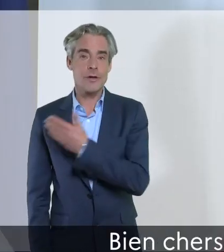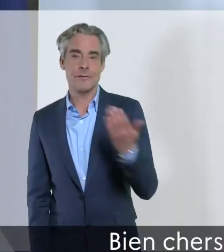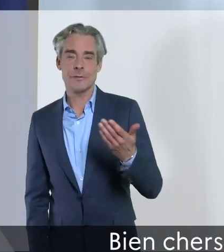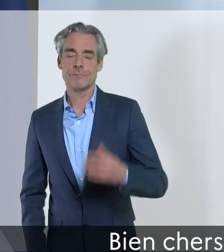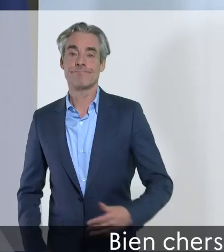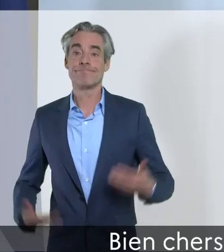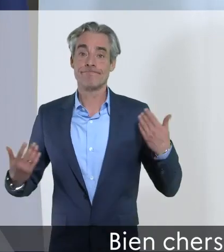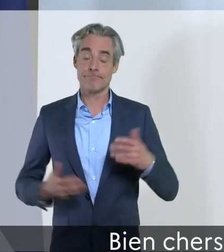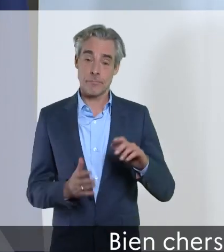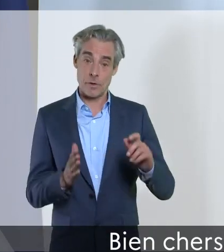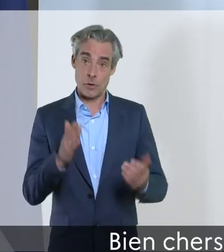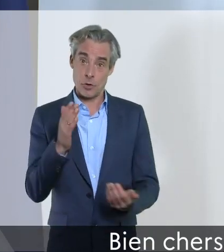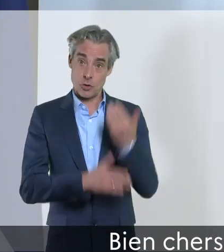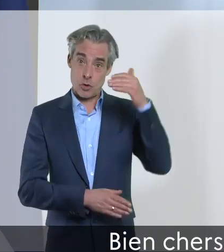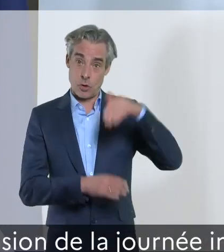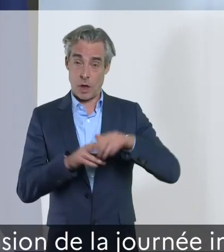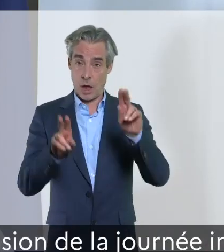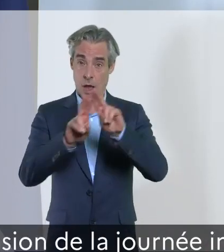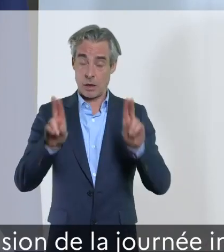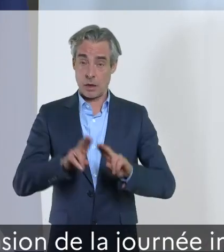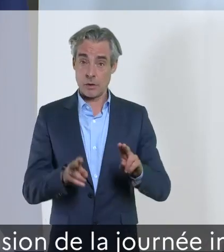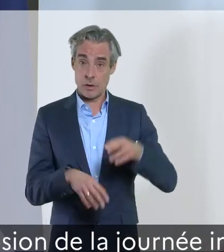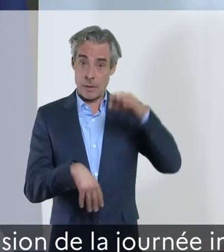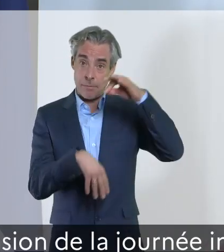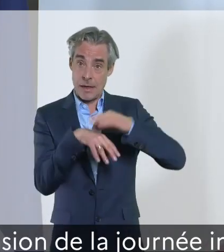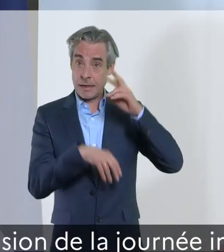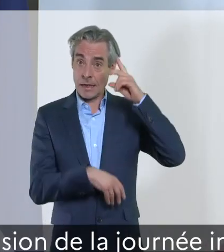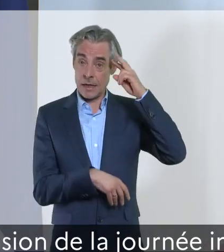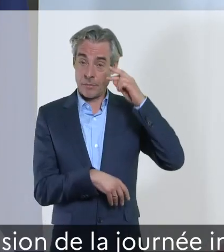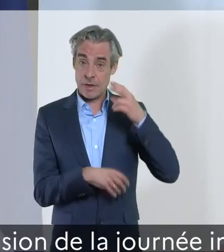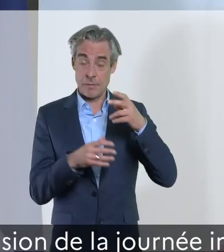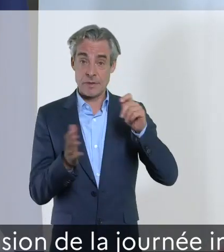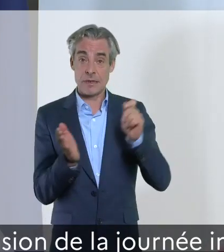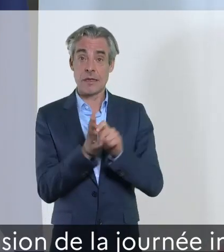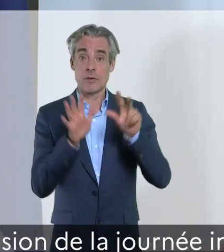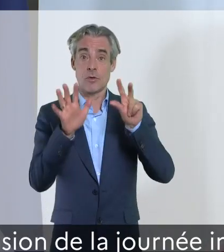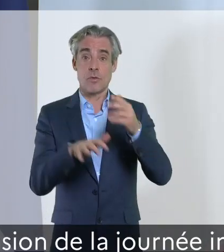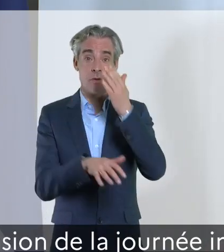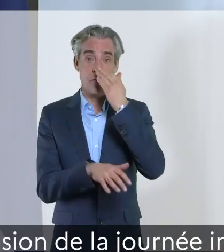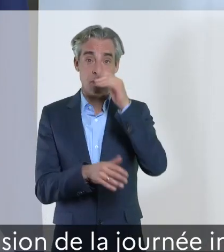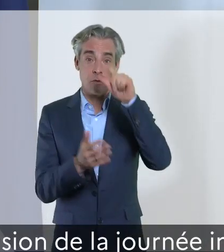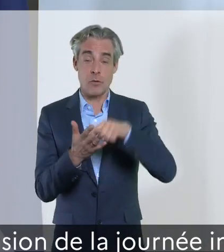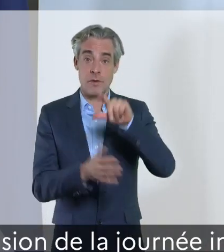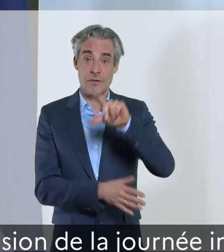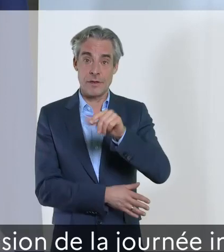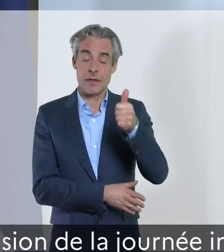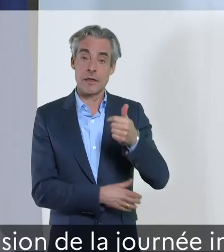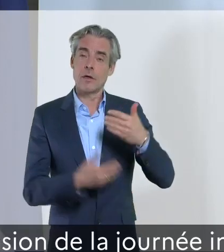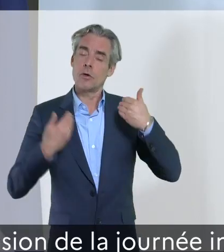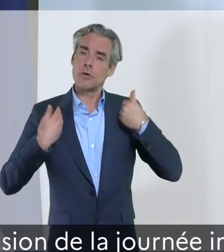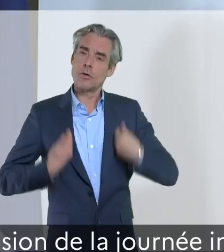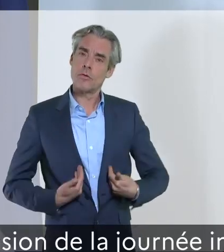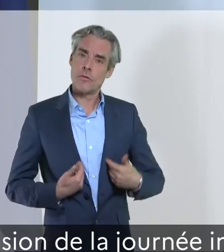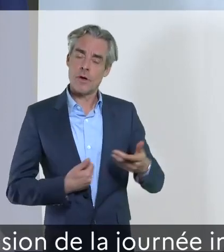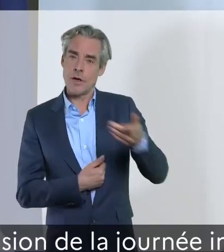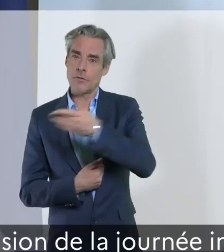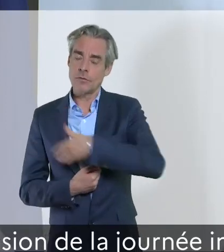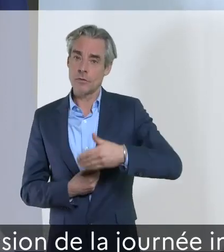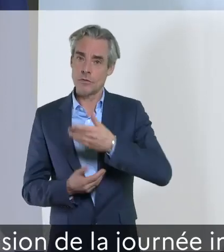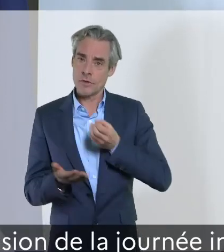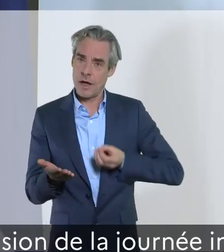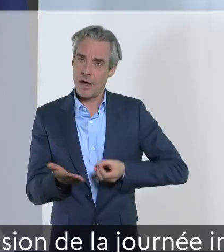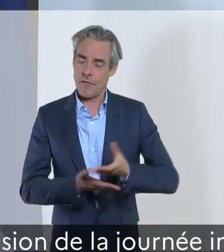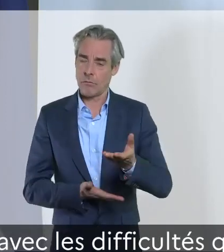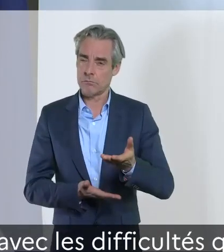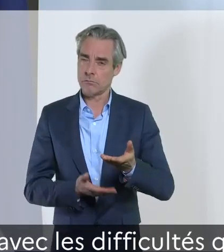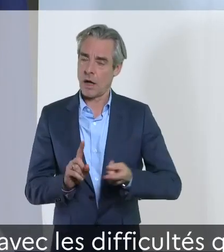Bien chères toutes et tous, à l'occasion de la Journée internationale de l'épilepsie en ce 8 février 2021, je tenais à vous adresser